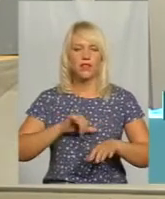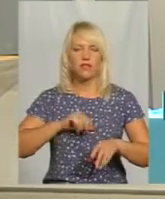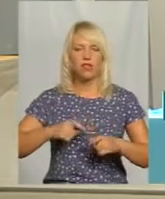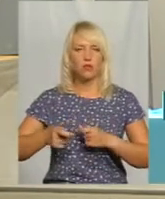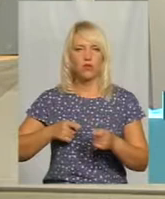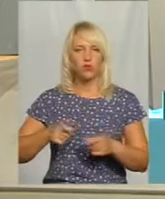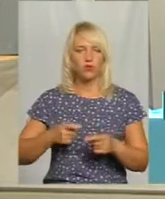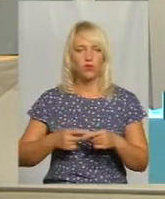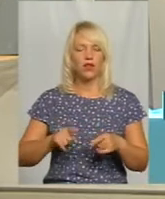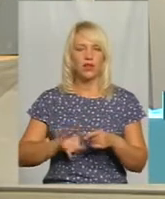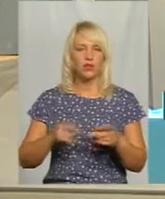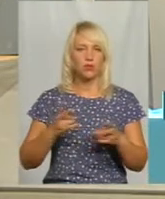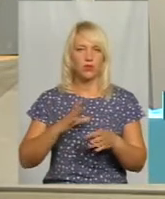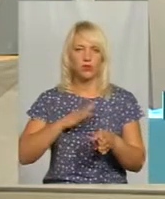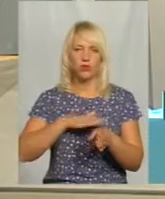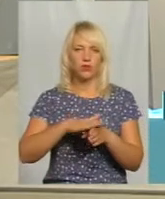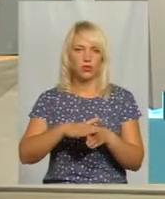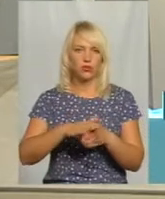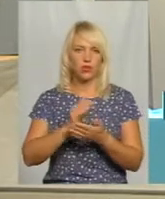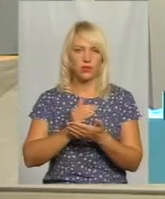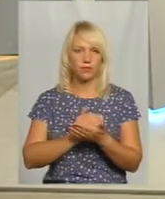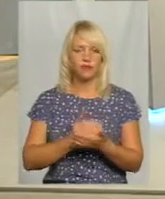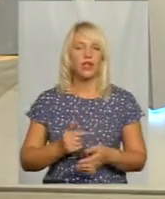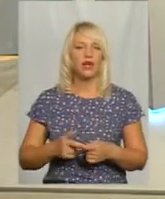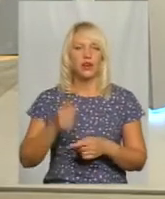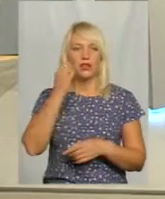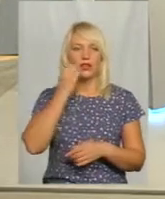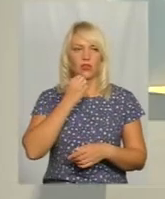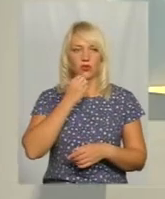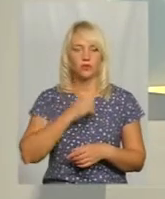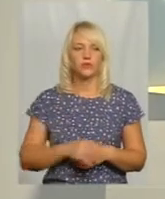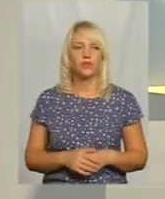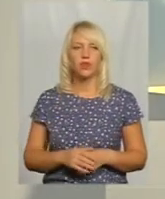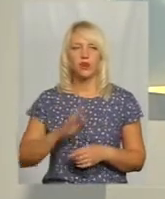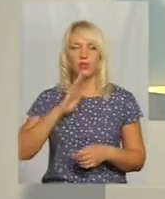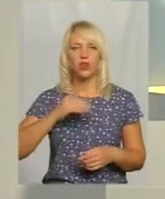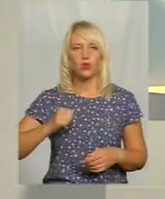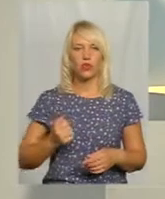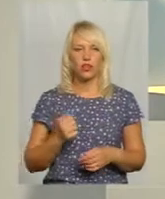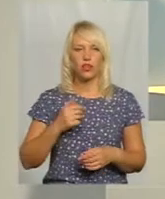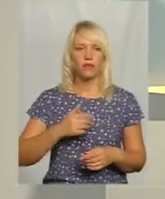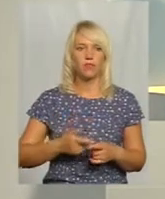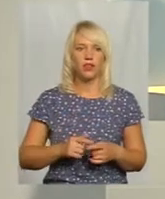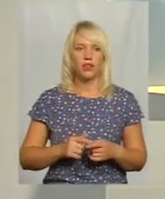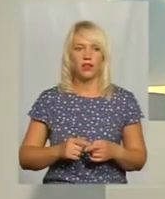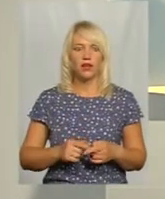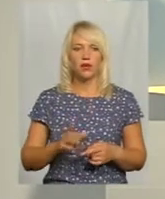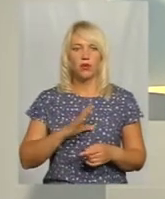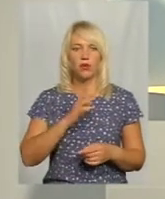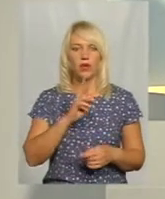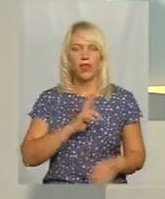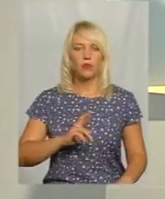освіти, звичайно, вона має бути виконана. А пані Тетяно, дякую. Моя колега Дарина Денисенко побувала